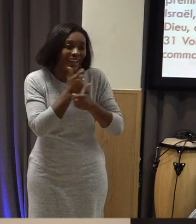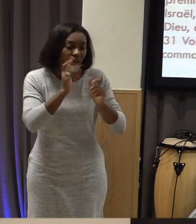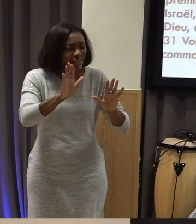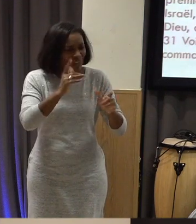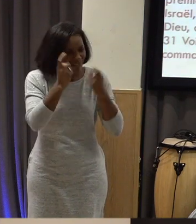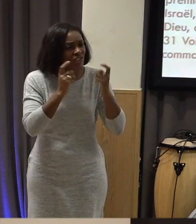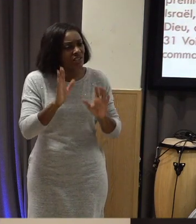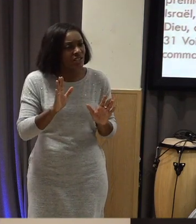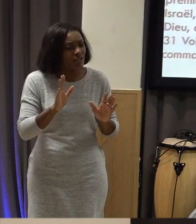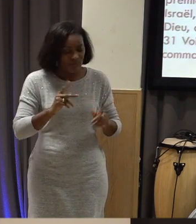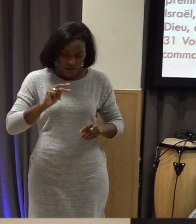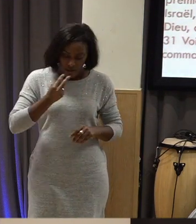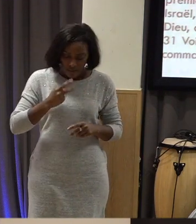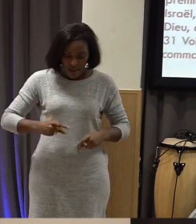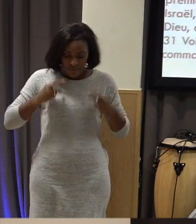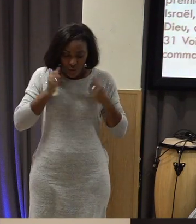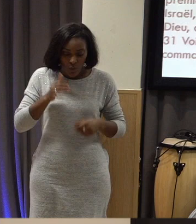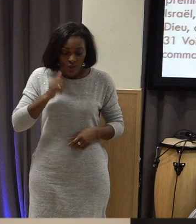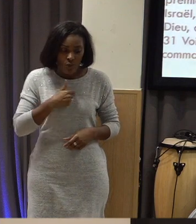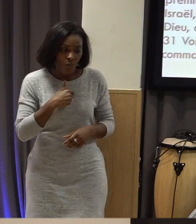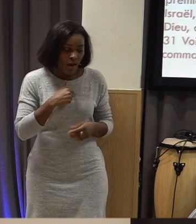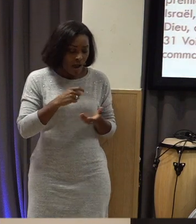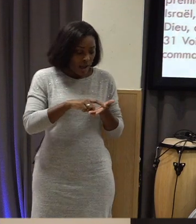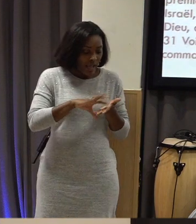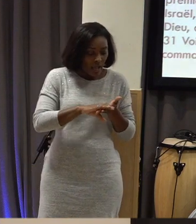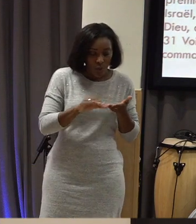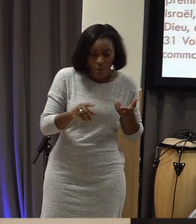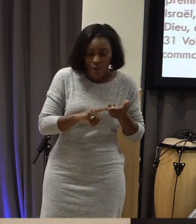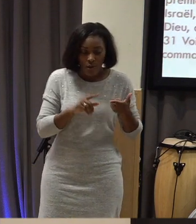jours, c'est pas sur ça qu'on s'appuie?